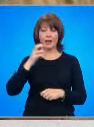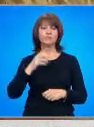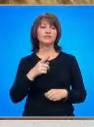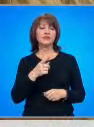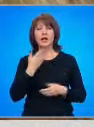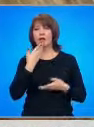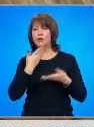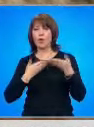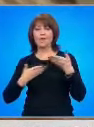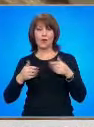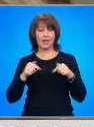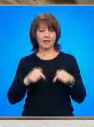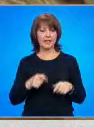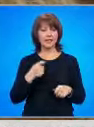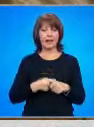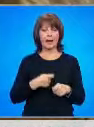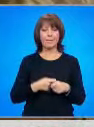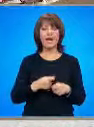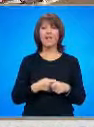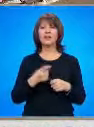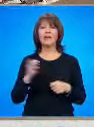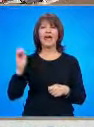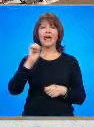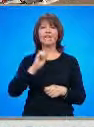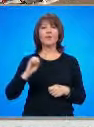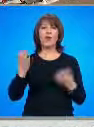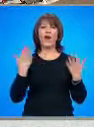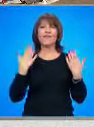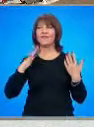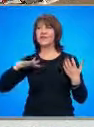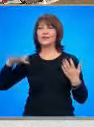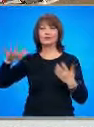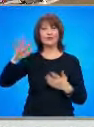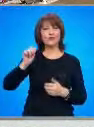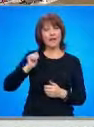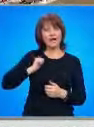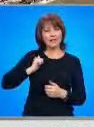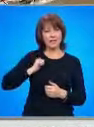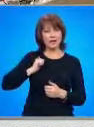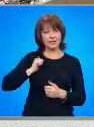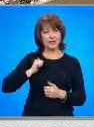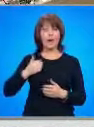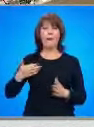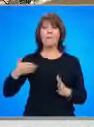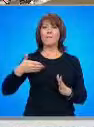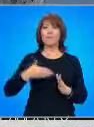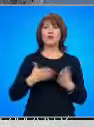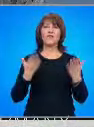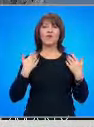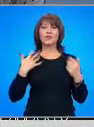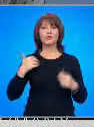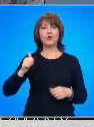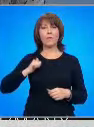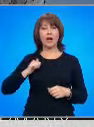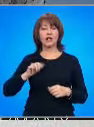България, се договориха днес да създадат така наречения Европейски въздушен щит, система за противовъздушна отбрана чрез